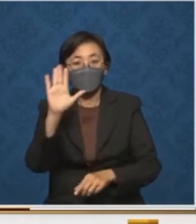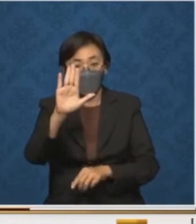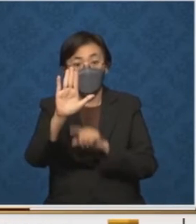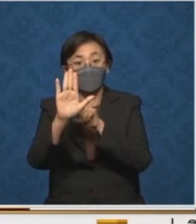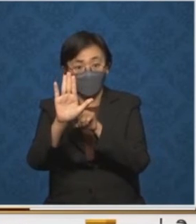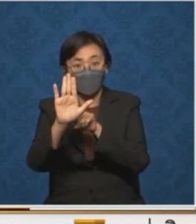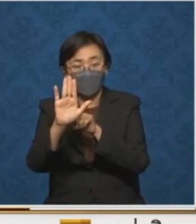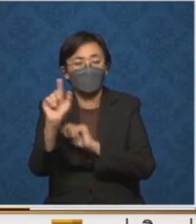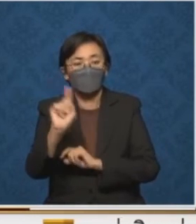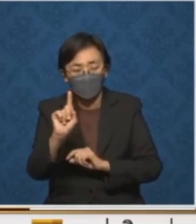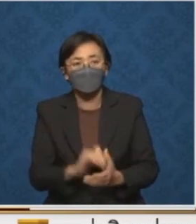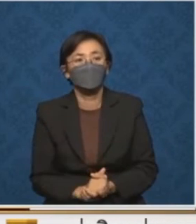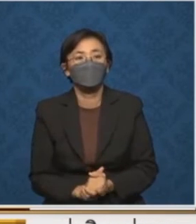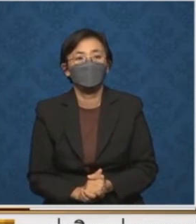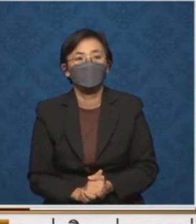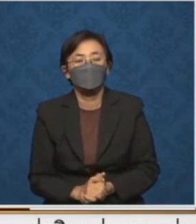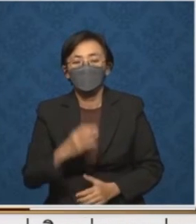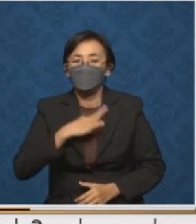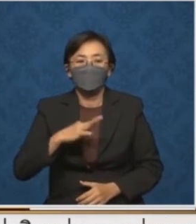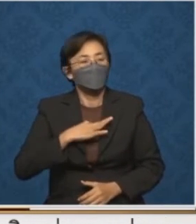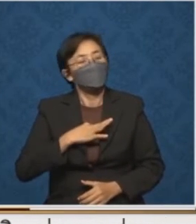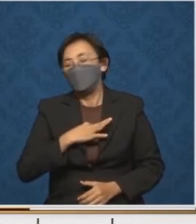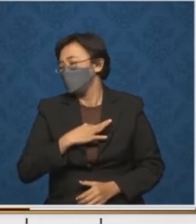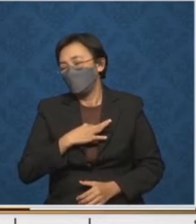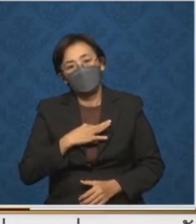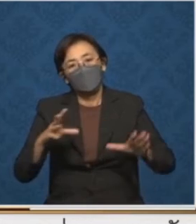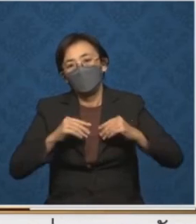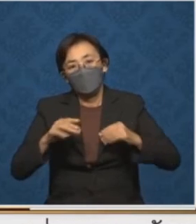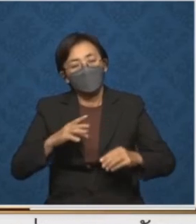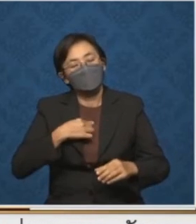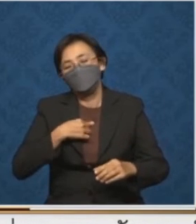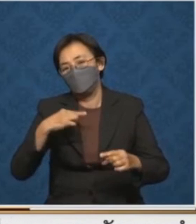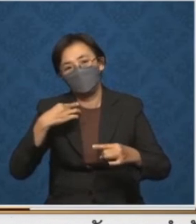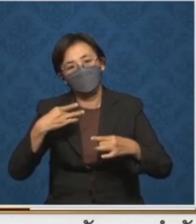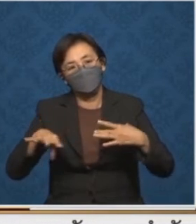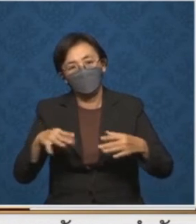เลยให้ทางเลือกกคนไทยเธอ ถาไม่ดแผนต่ไปครับ